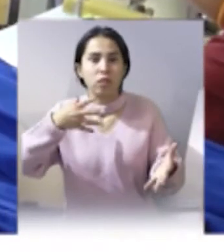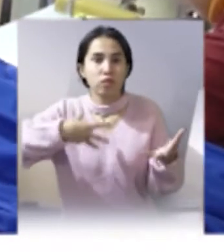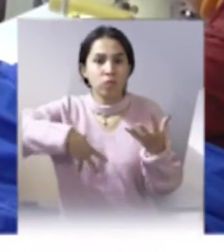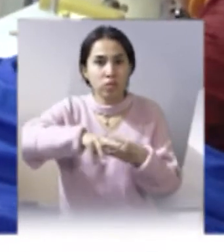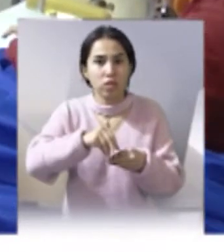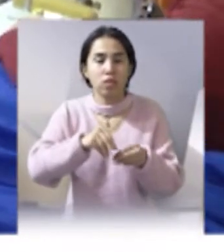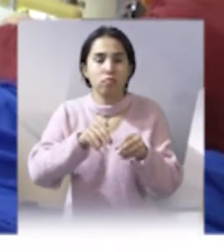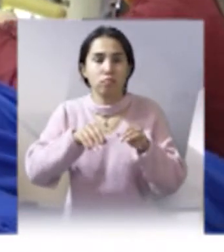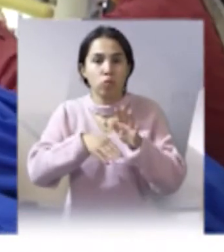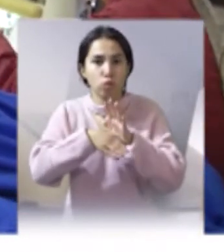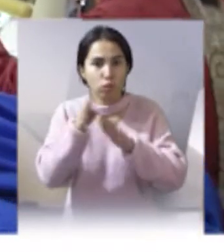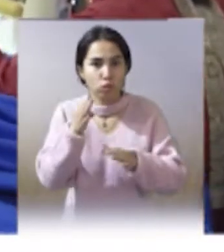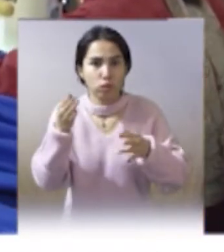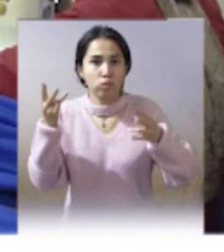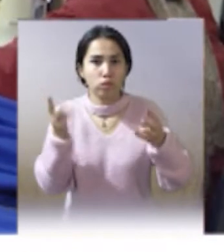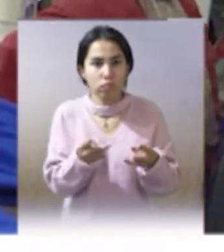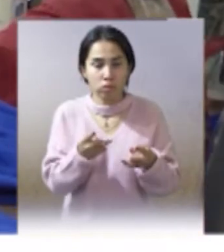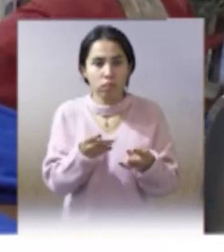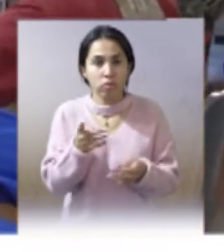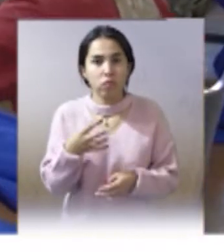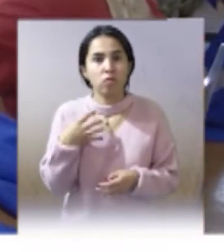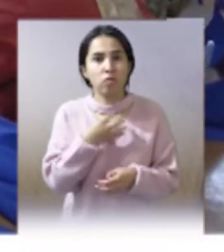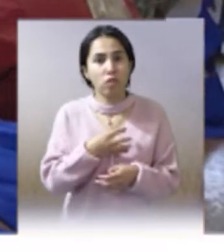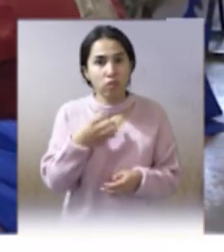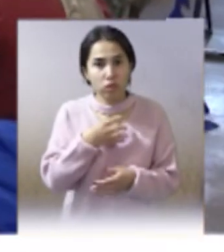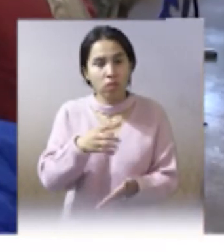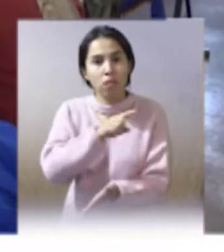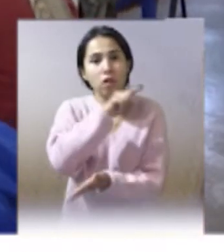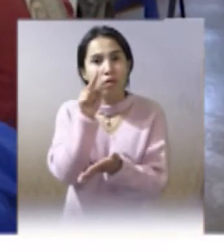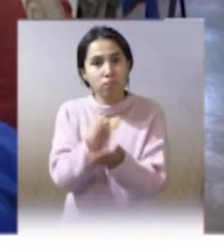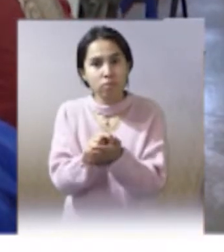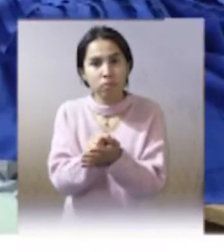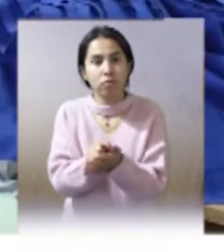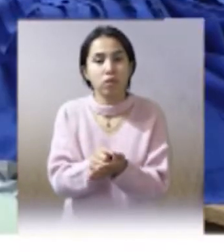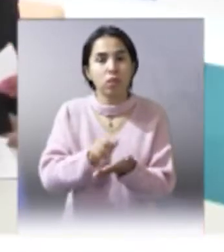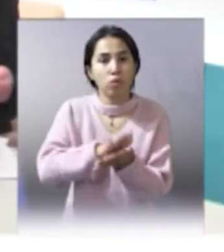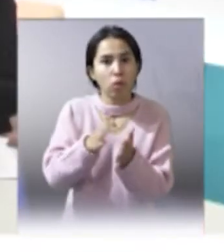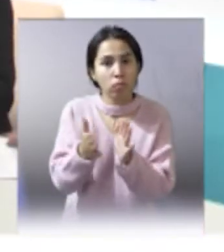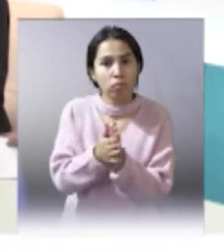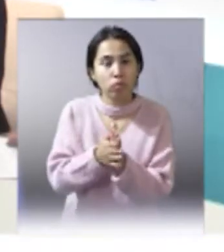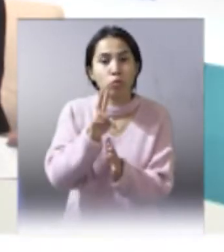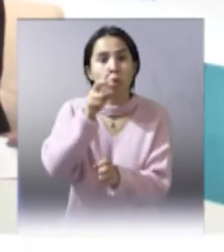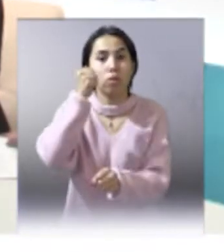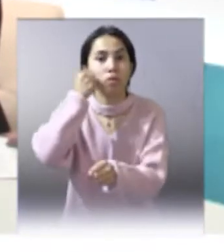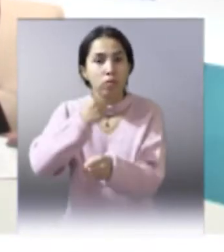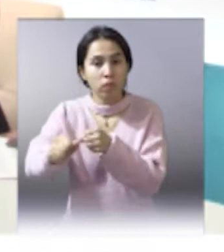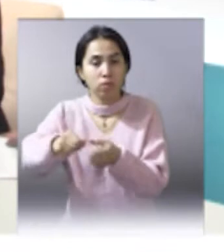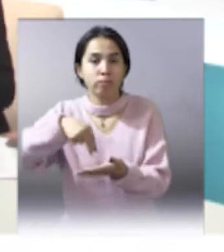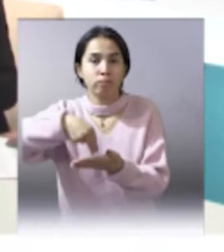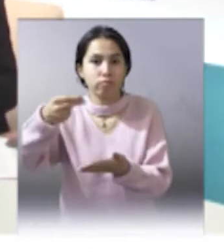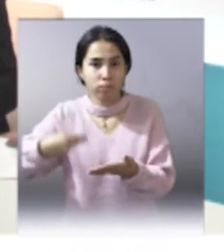завершении брифинга Гульдана Жаулбекова сообщила о том, что с начала реализации программы 7-20-25 на